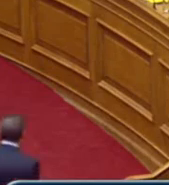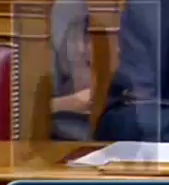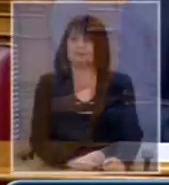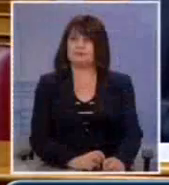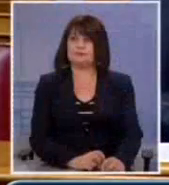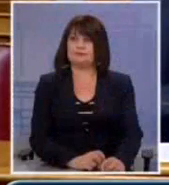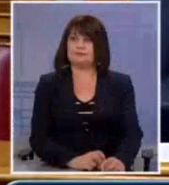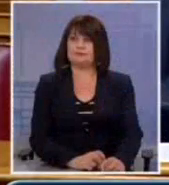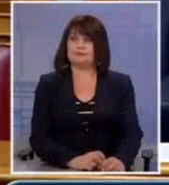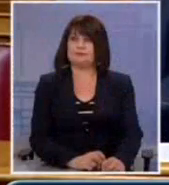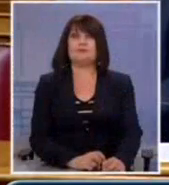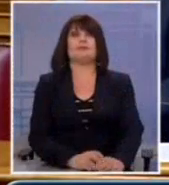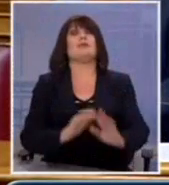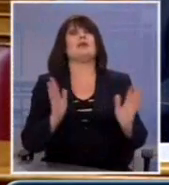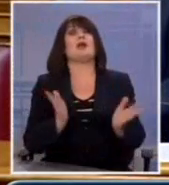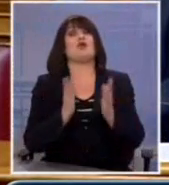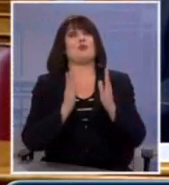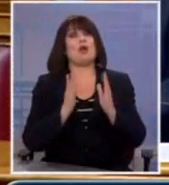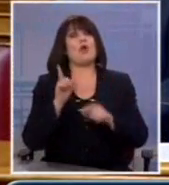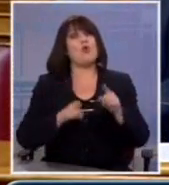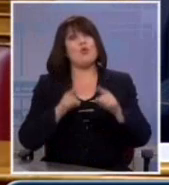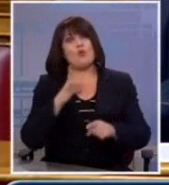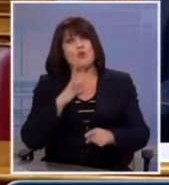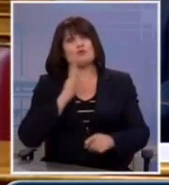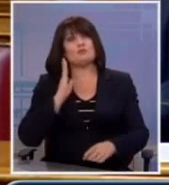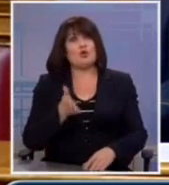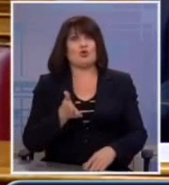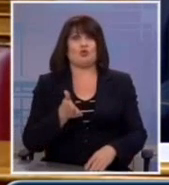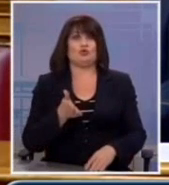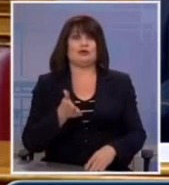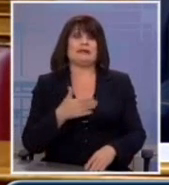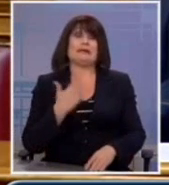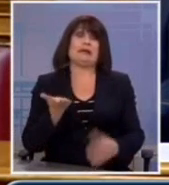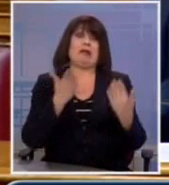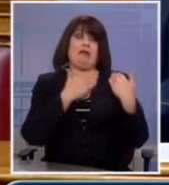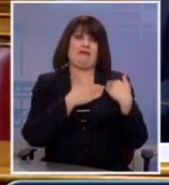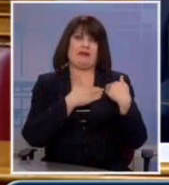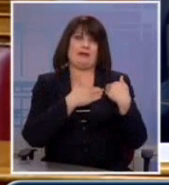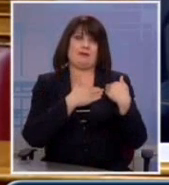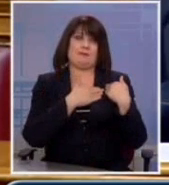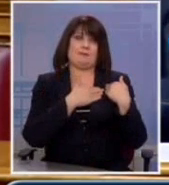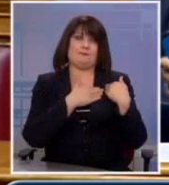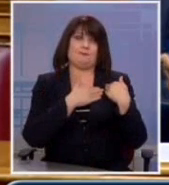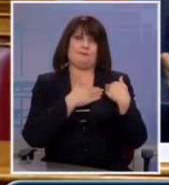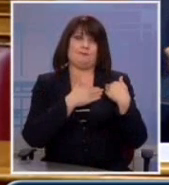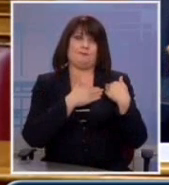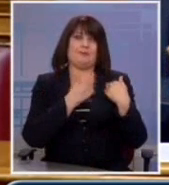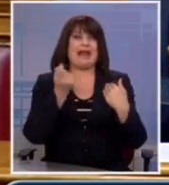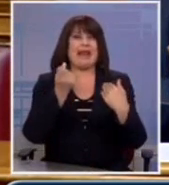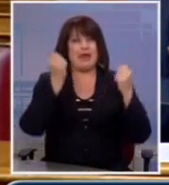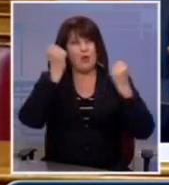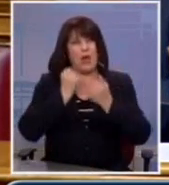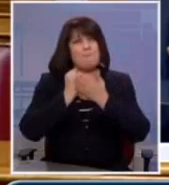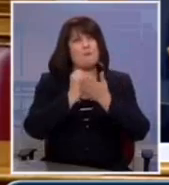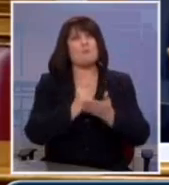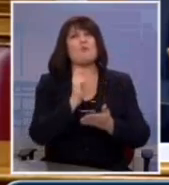Ακόμα και όσοι και όσες είχαν τη δυνατότητα ή την ευθύνη να έχουν μια μικρή αποζημίωση